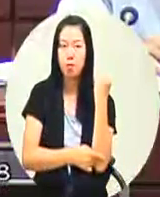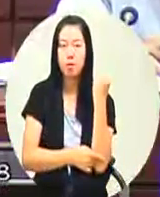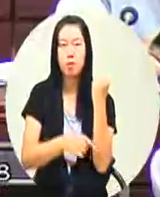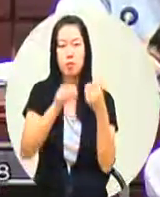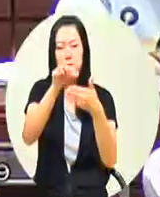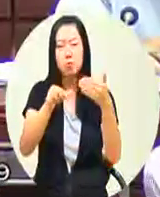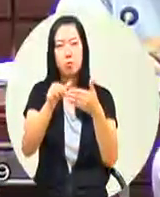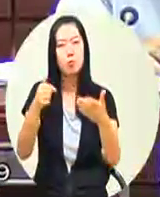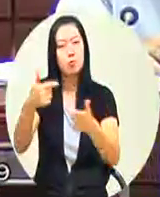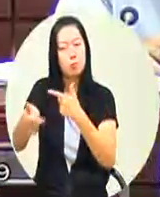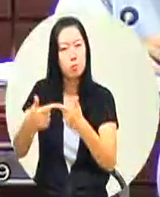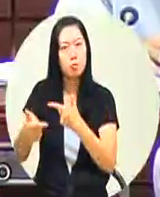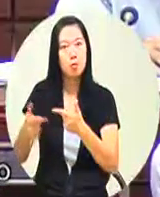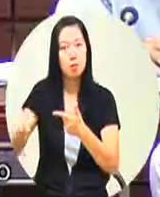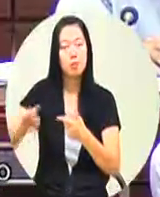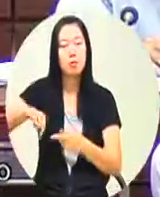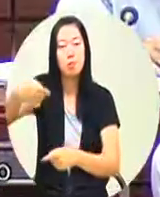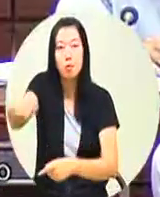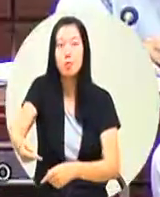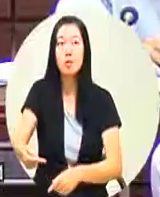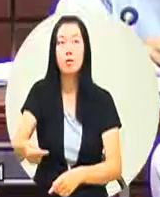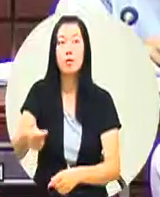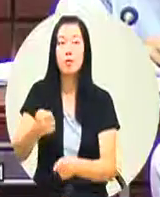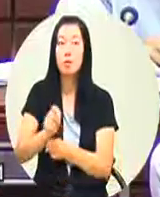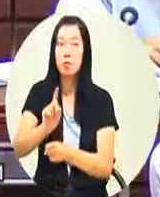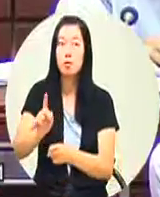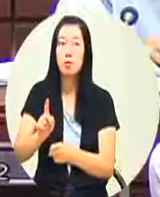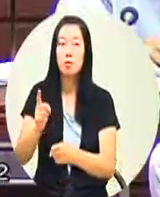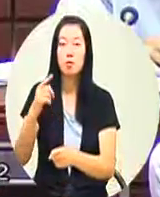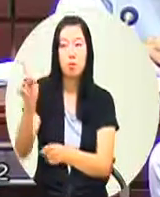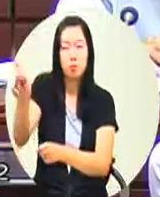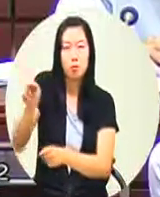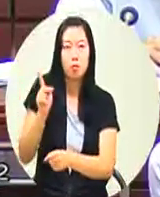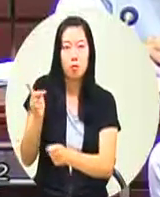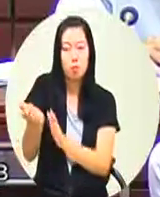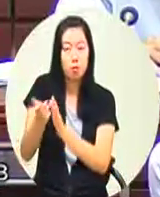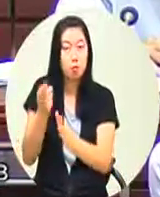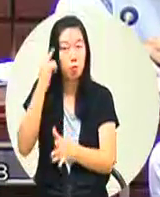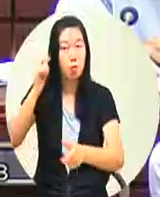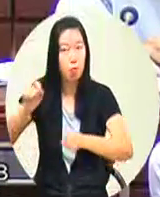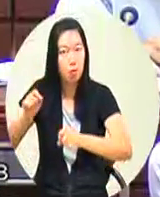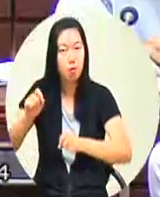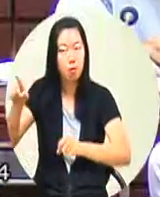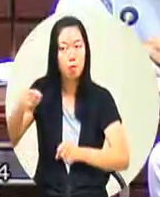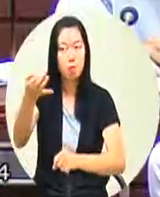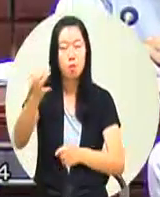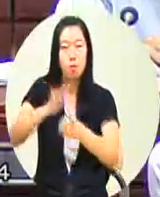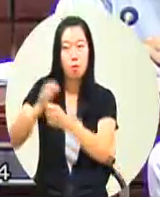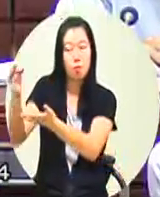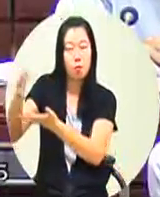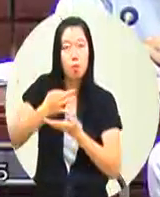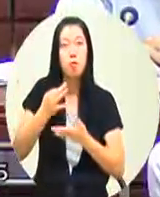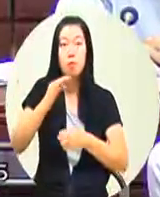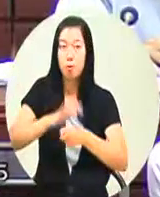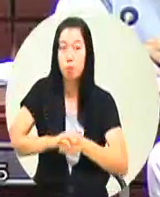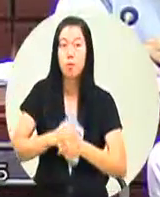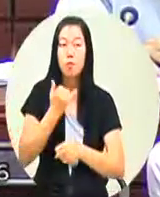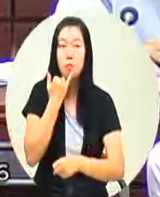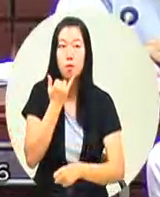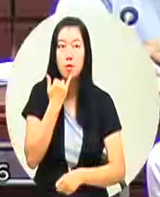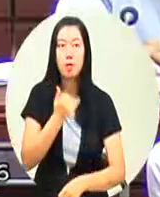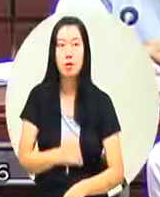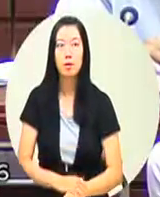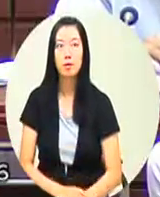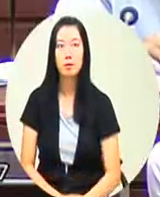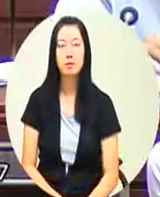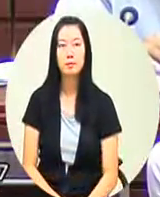我们才有后面的这一个所谓的哦承租权的计划，或者是他领取现金的救助金的计